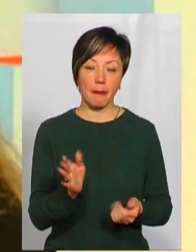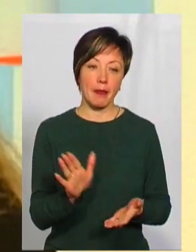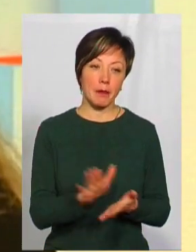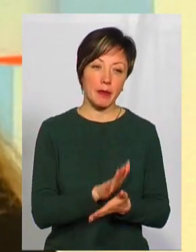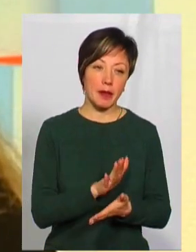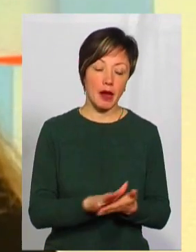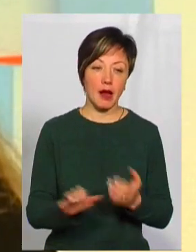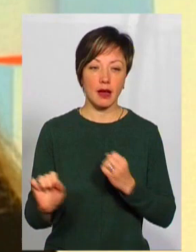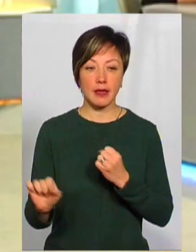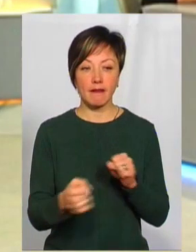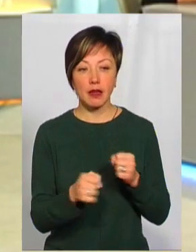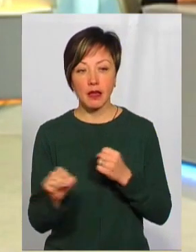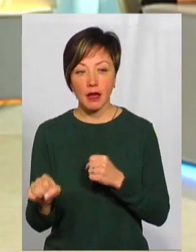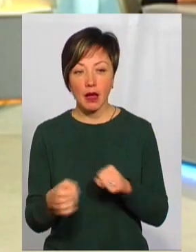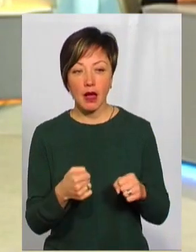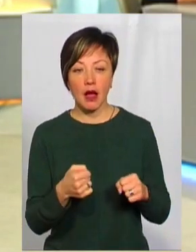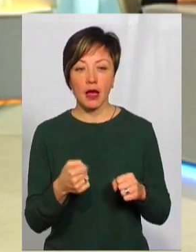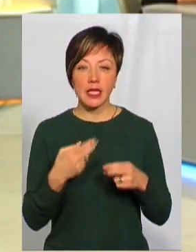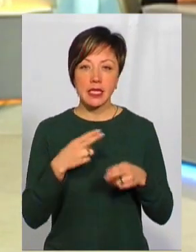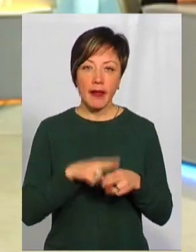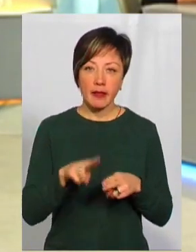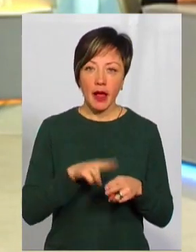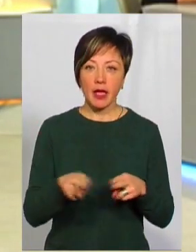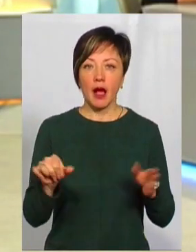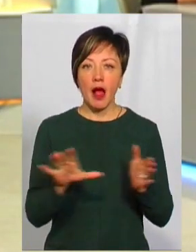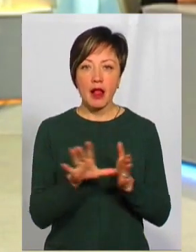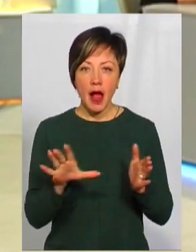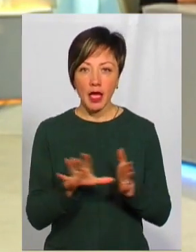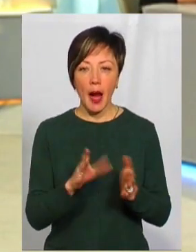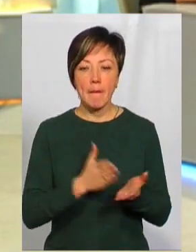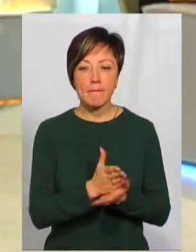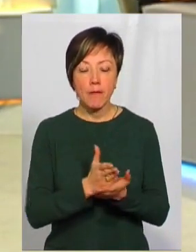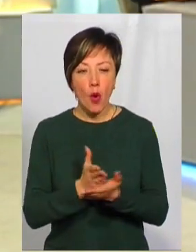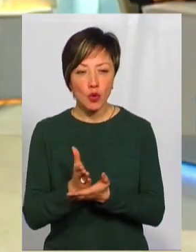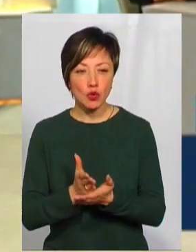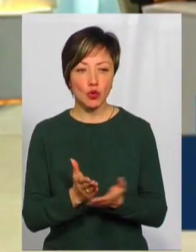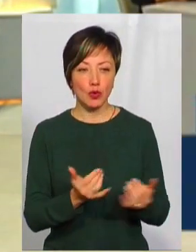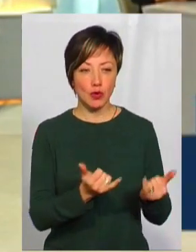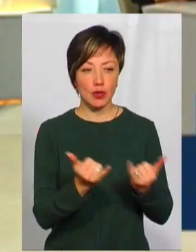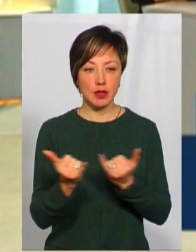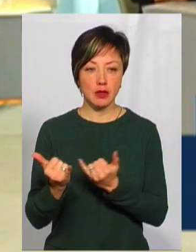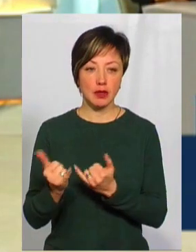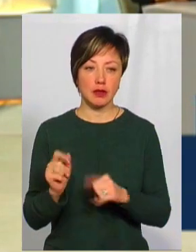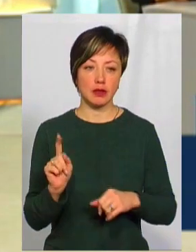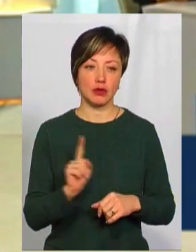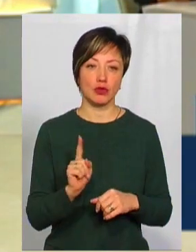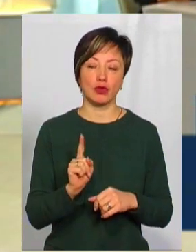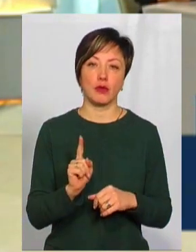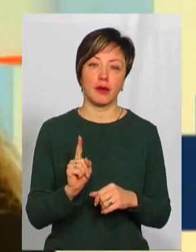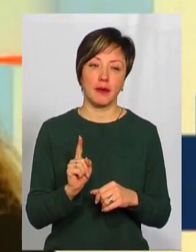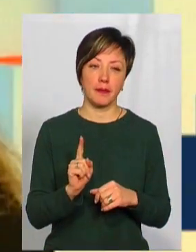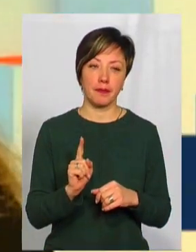прибиральника, двірника, сантехніка, електрика. Ті вони теж працюють. Да, щоб оплатити ті послуги,